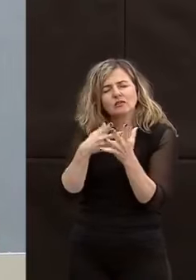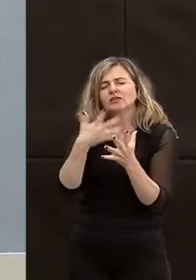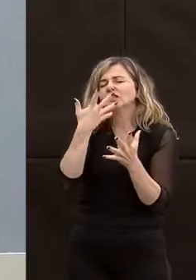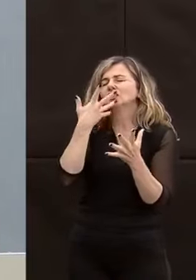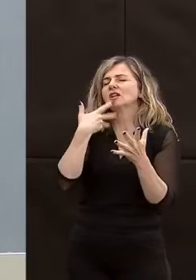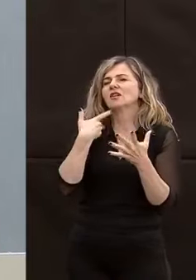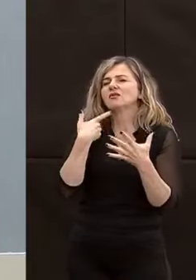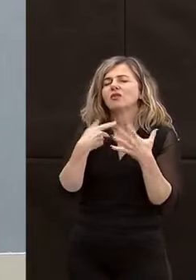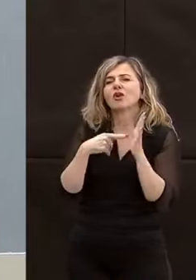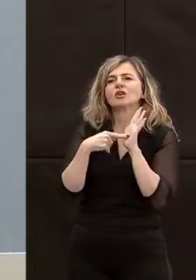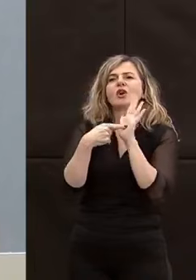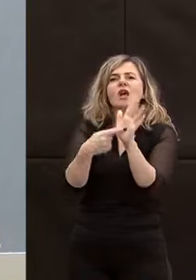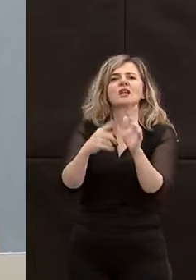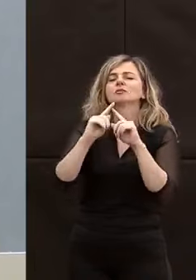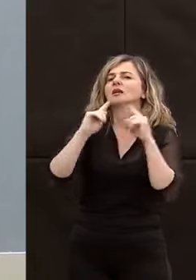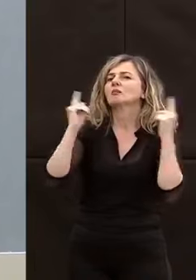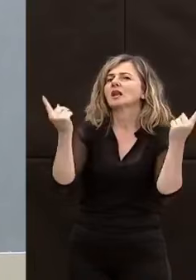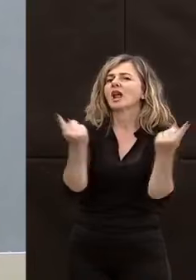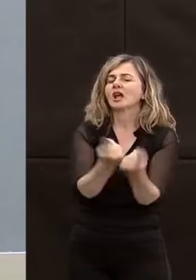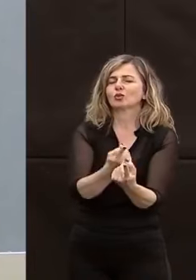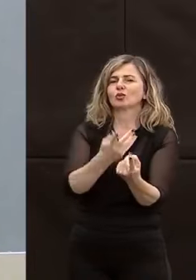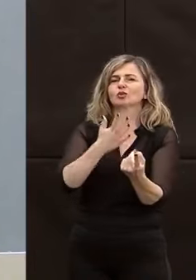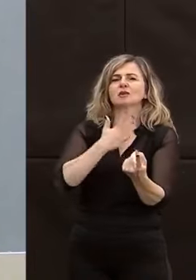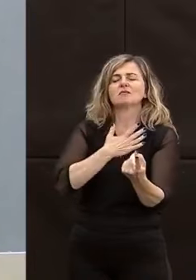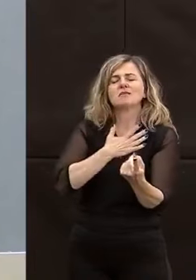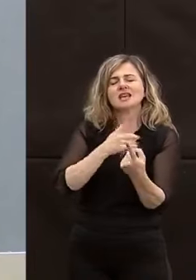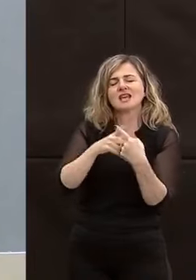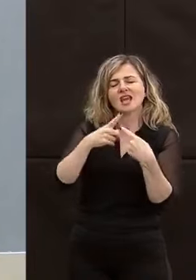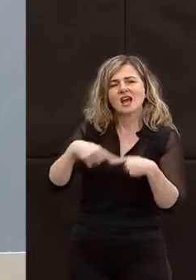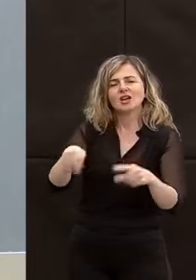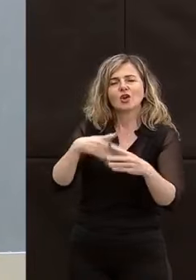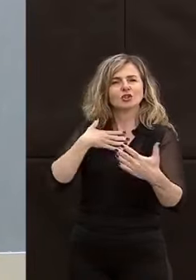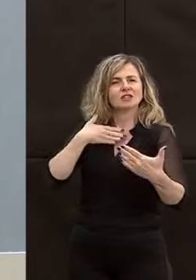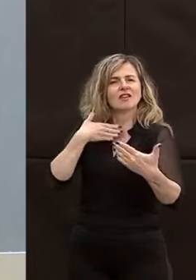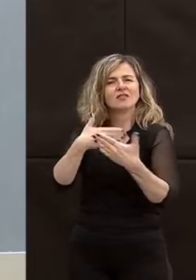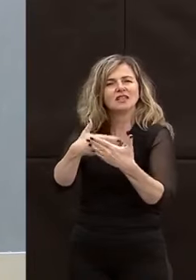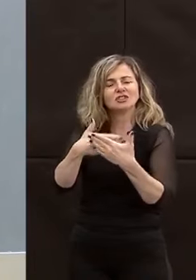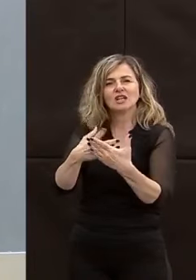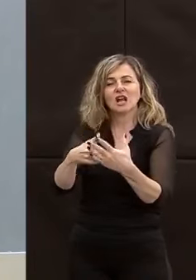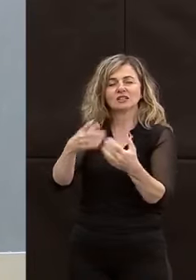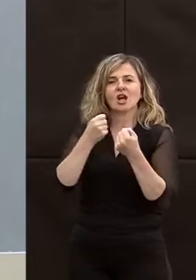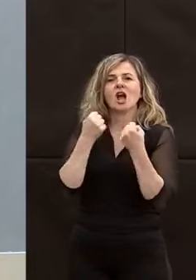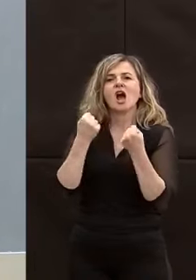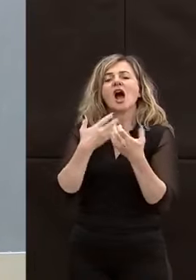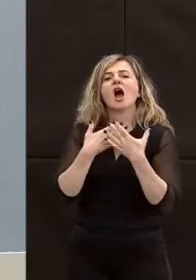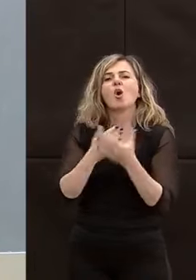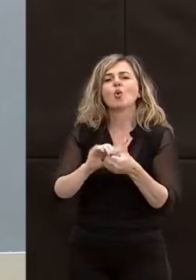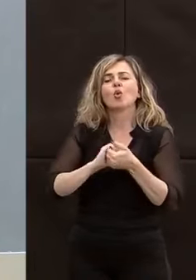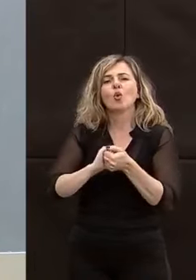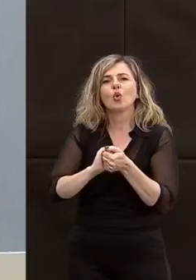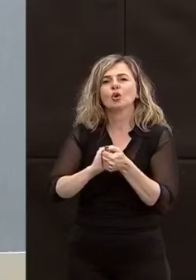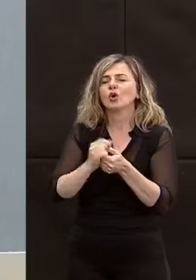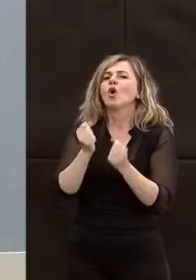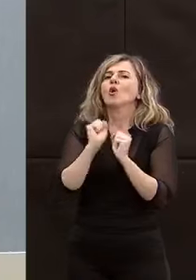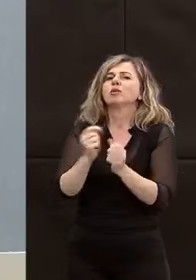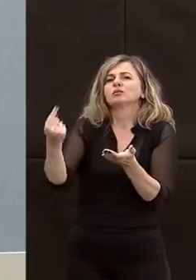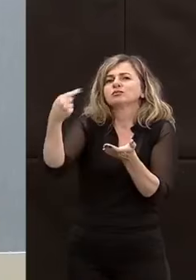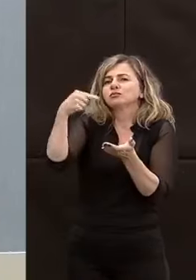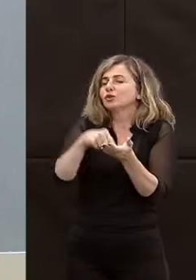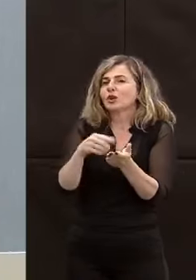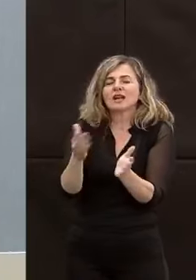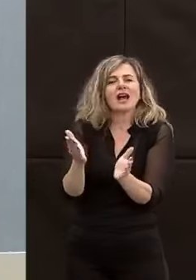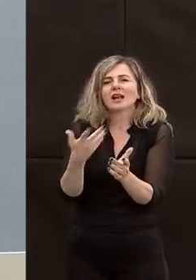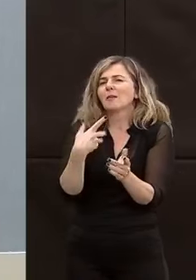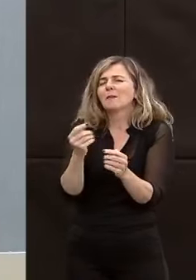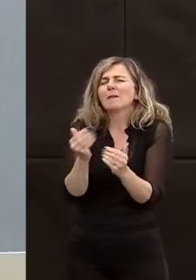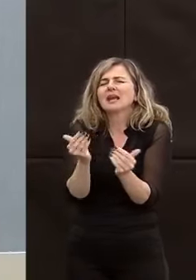a tutti la mia e la nostra vicinanza con un augurio di poter tornare al più presto alla